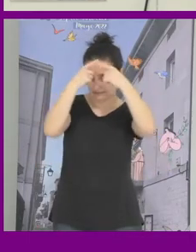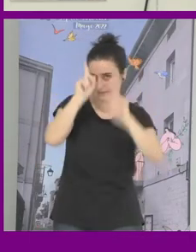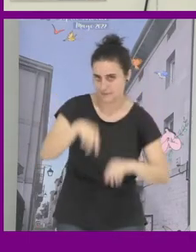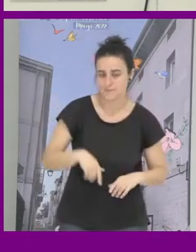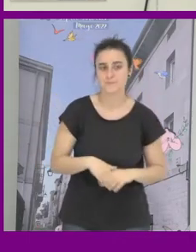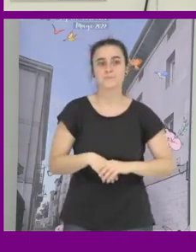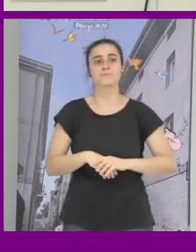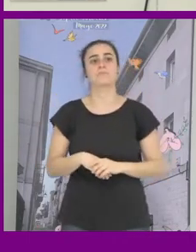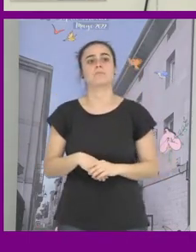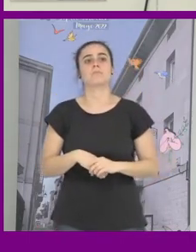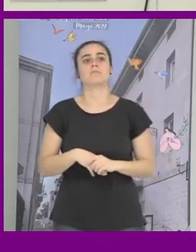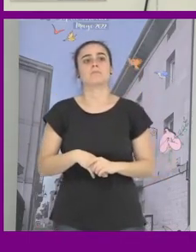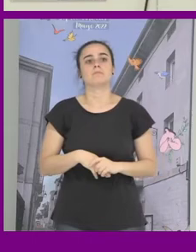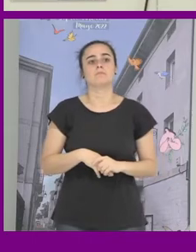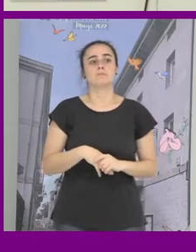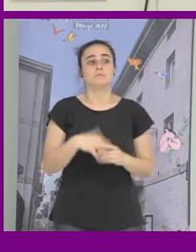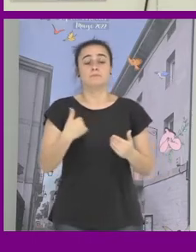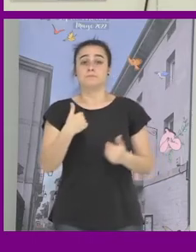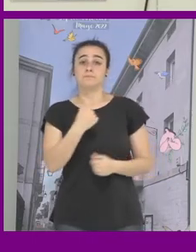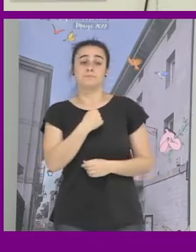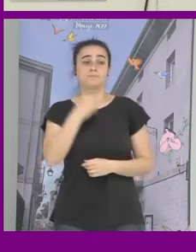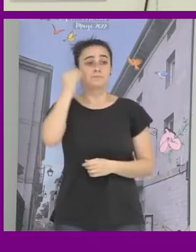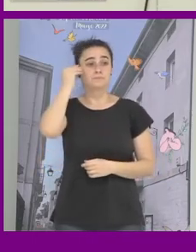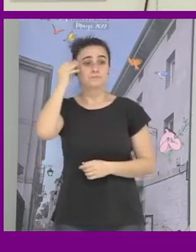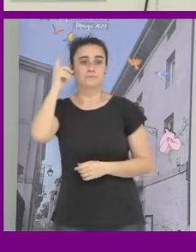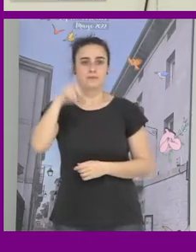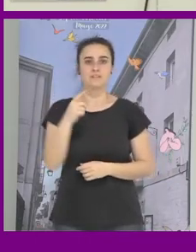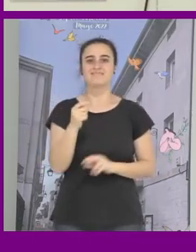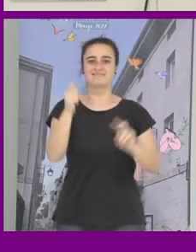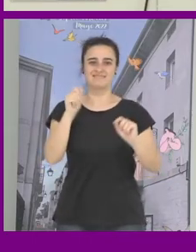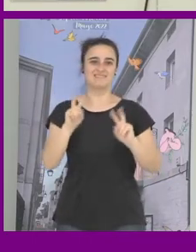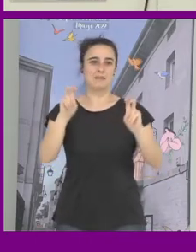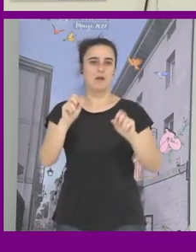Orduan, bueno, nire ustez beste korapilo bat da ikusgarritasunarena.